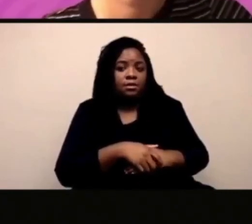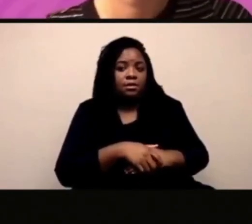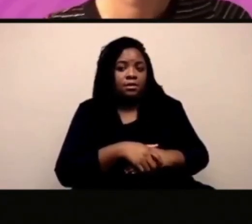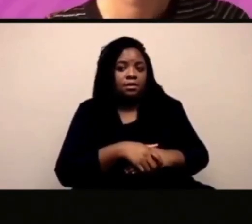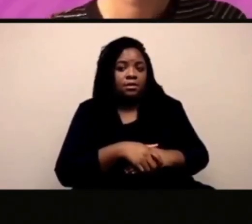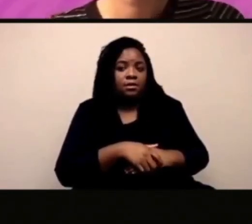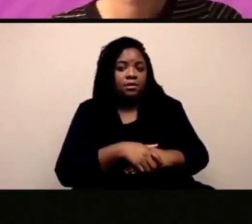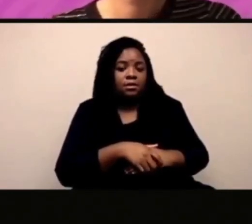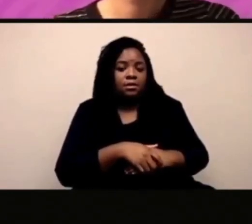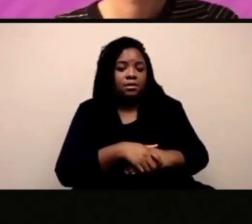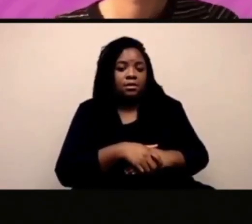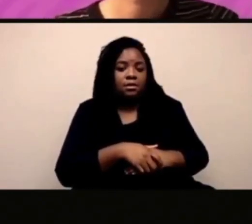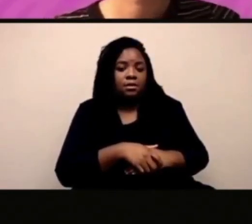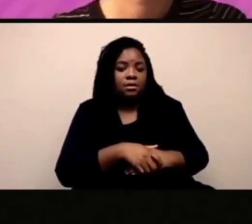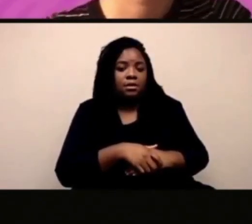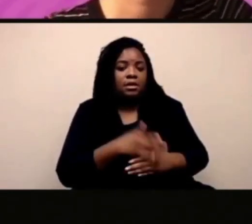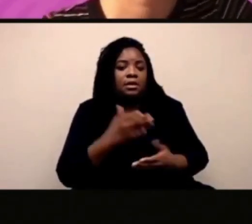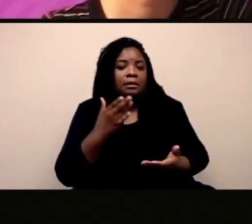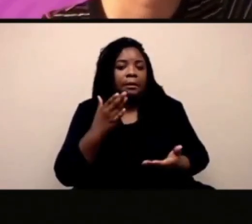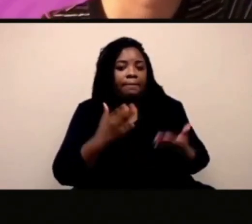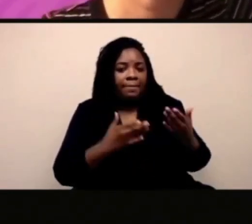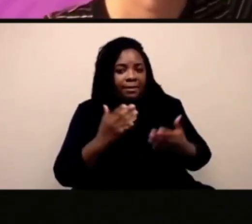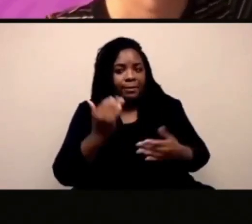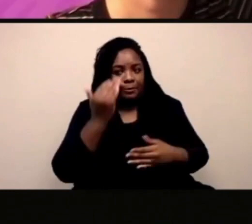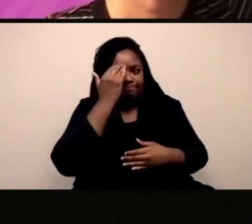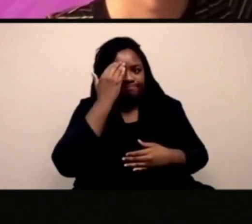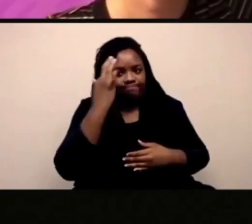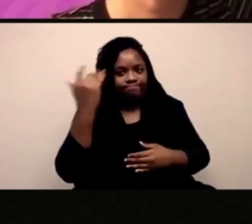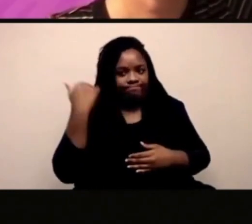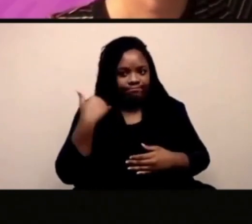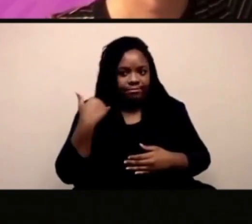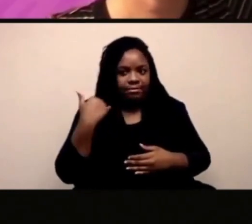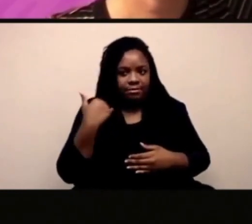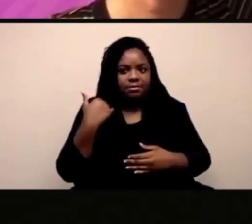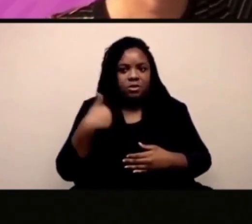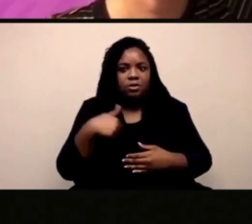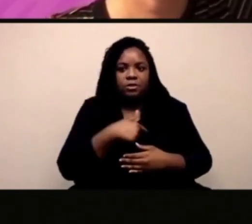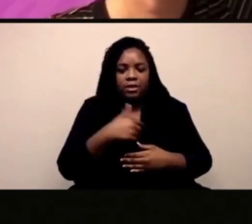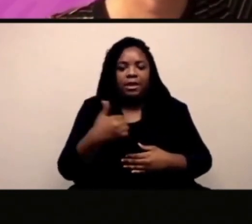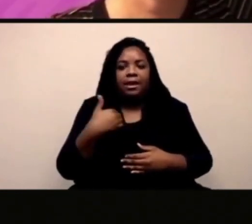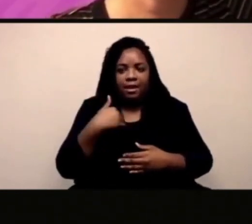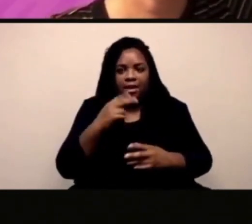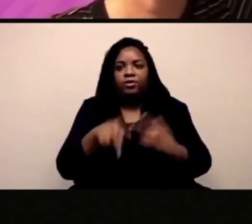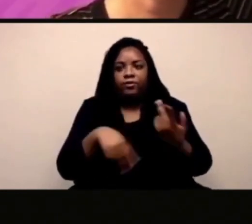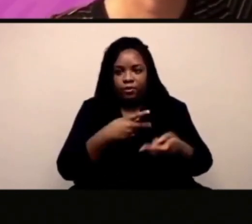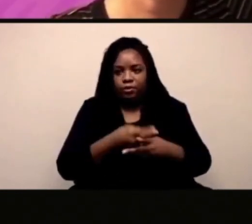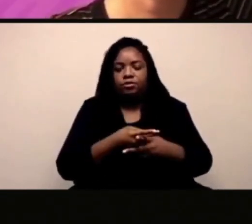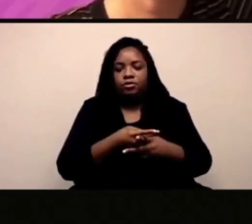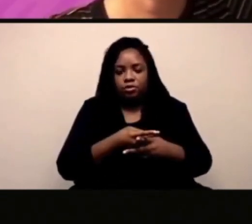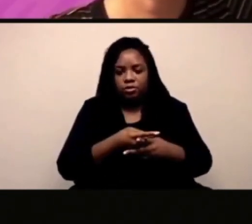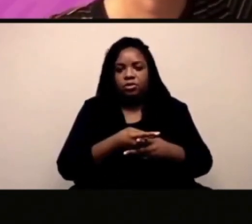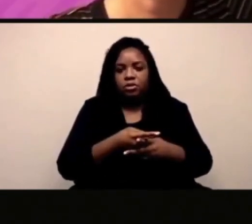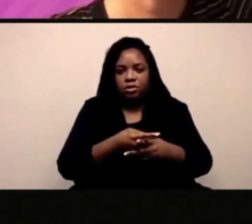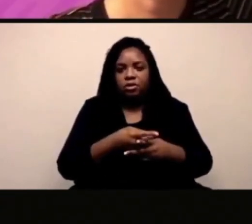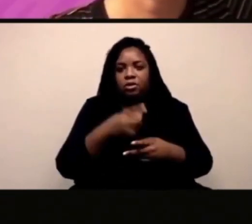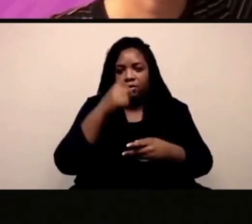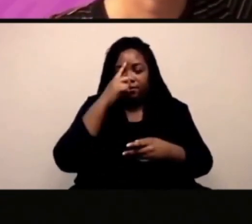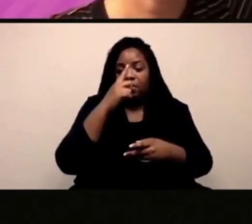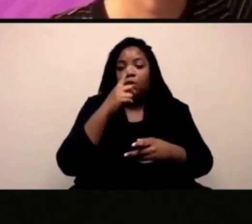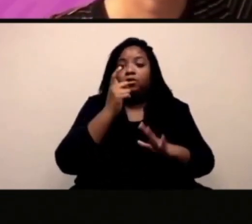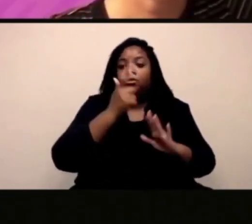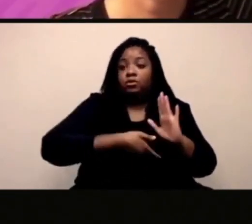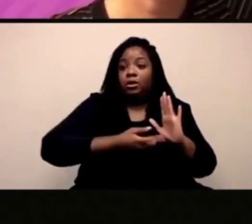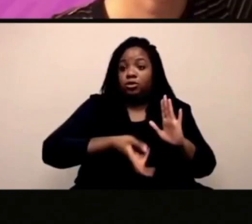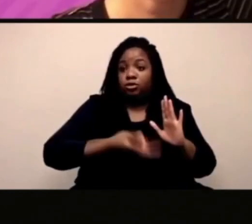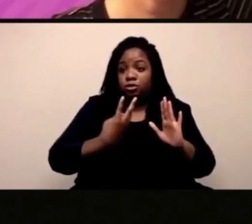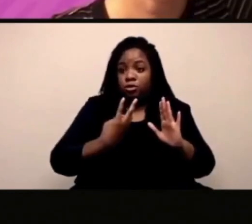この後拡張機能あと他の他の拡張機能の実装はの予定はあるかと